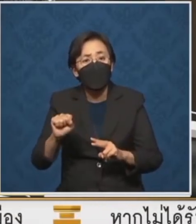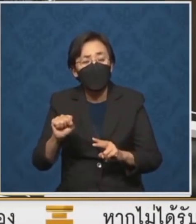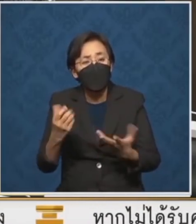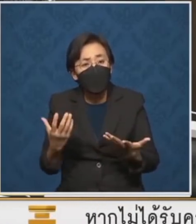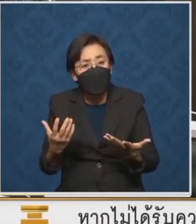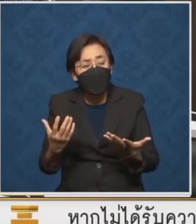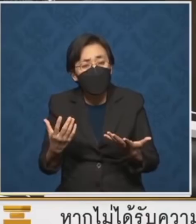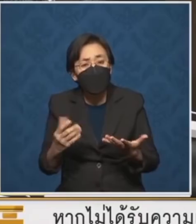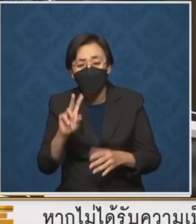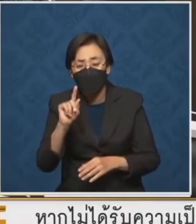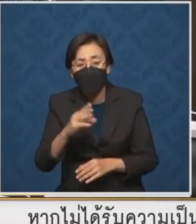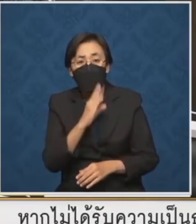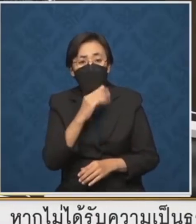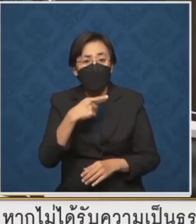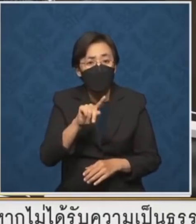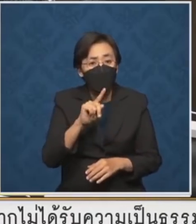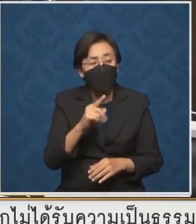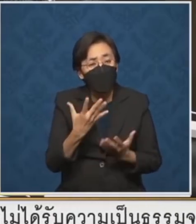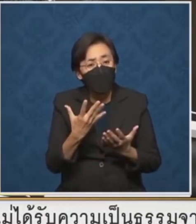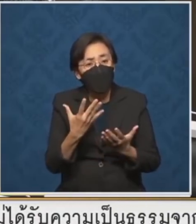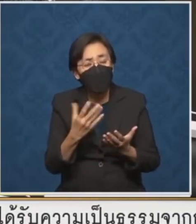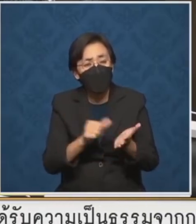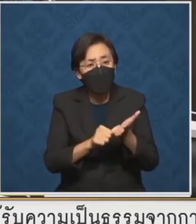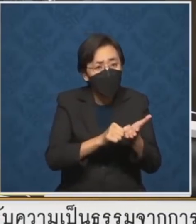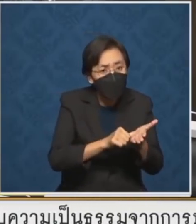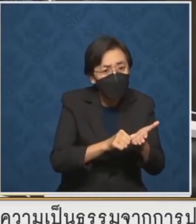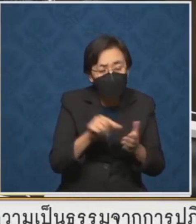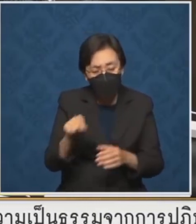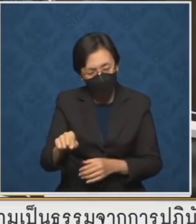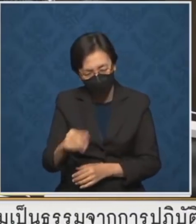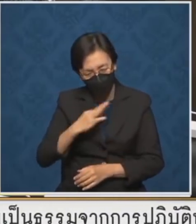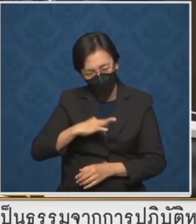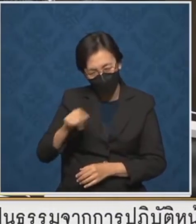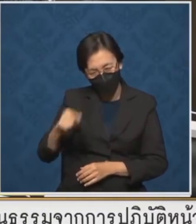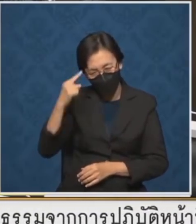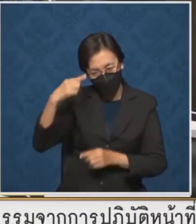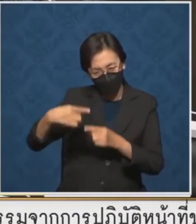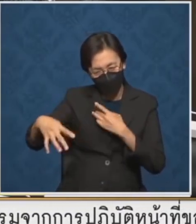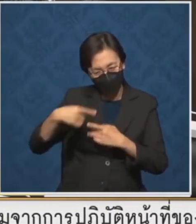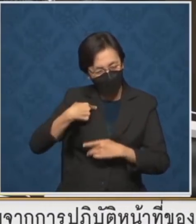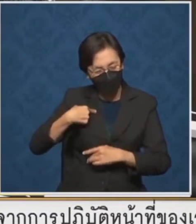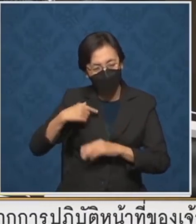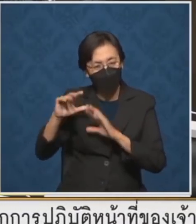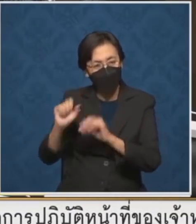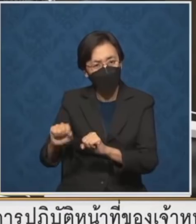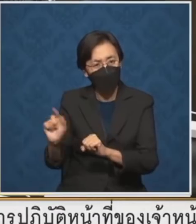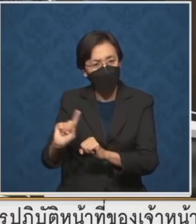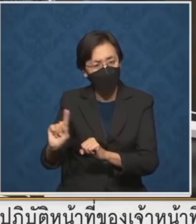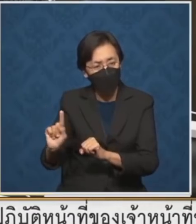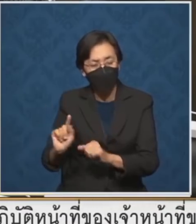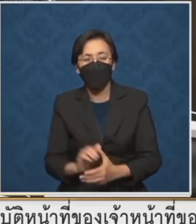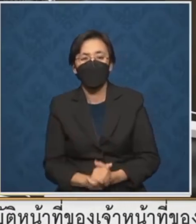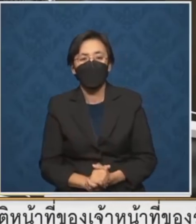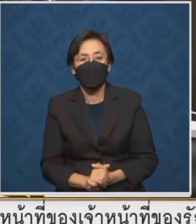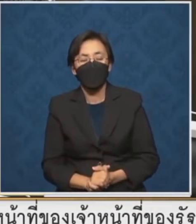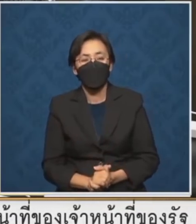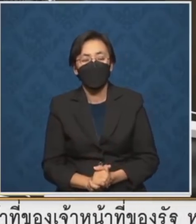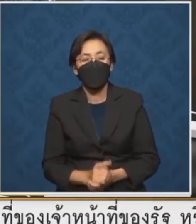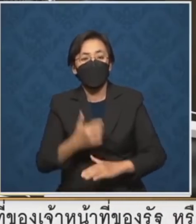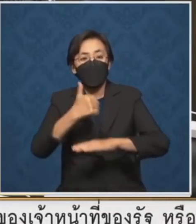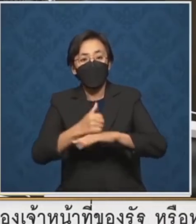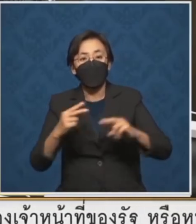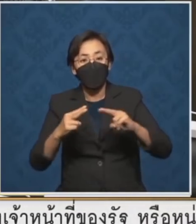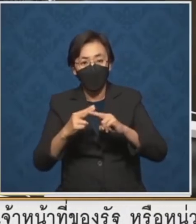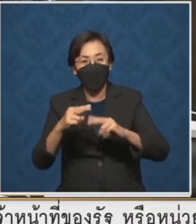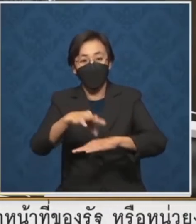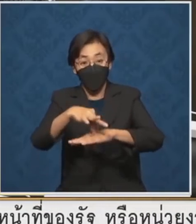รามข่าวปลอมหรือปราบปรามสิ่งที่รัฐมองว่าเป็นอาชญากรรมทางความคิดกันแน่หรือเมื่อท่านรัฐมนตรีเข้ามารับตำแหน่